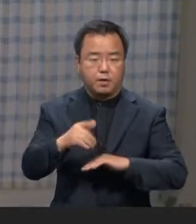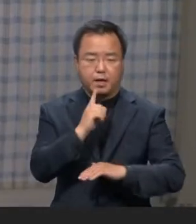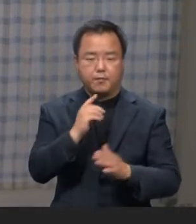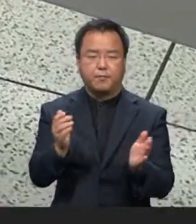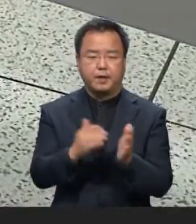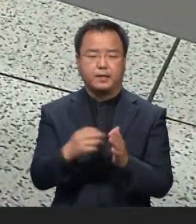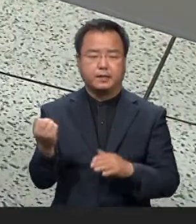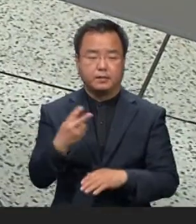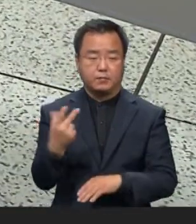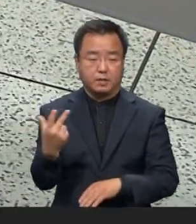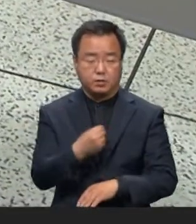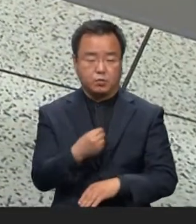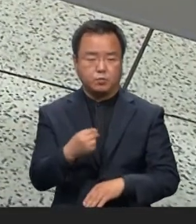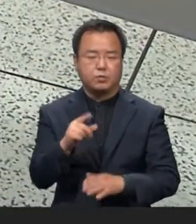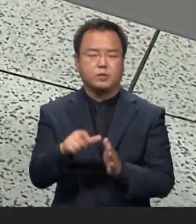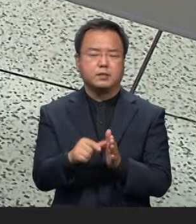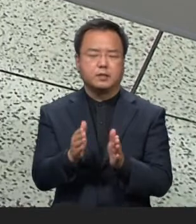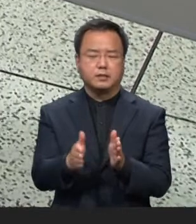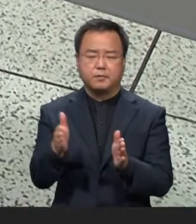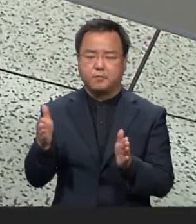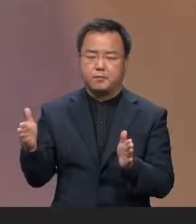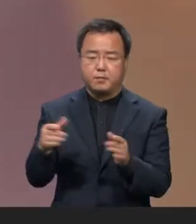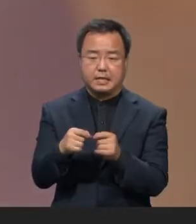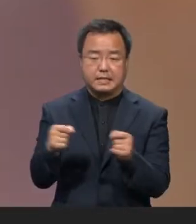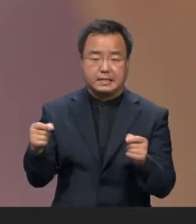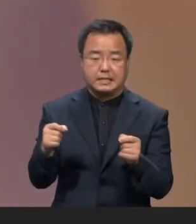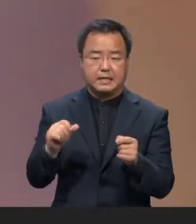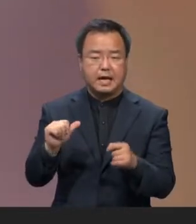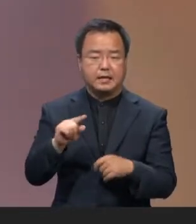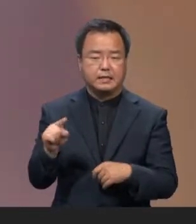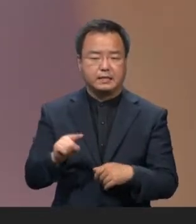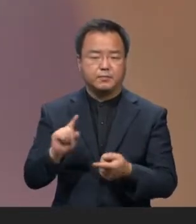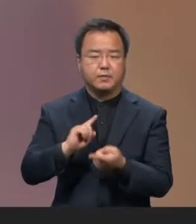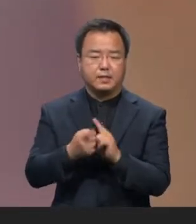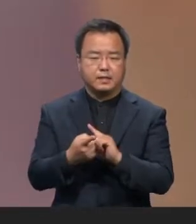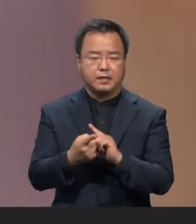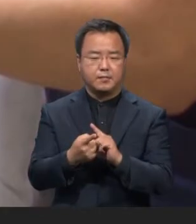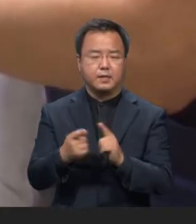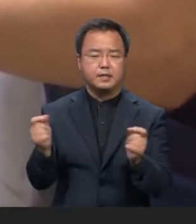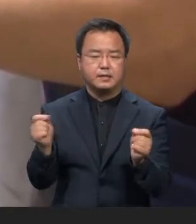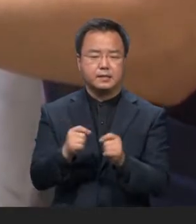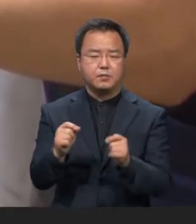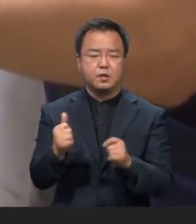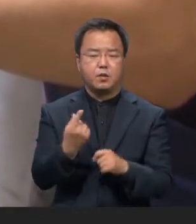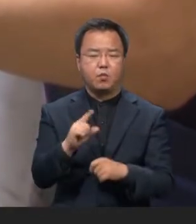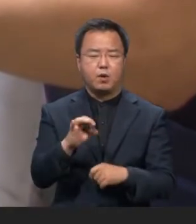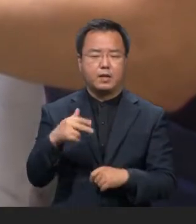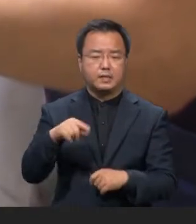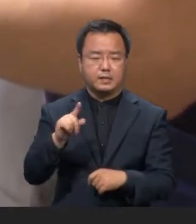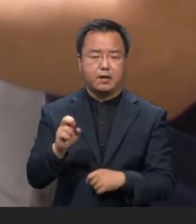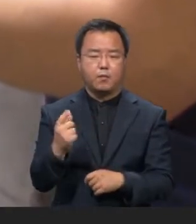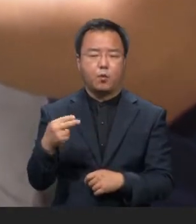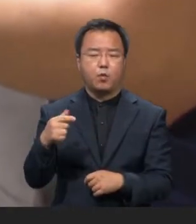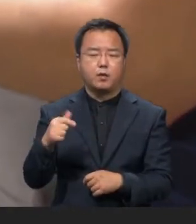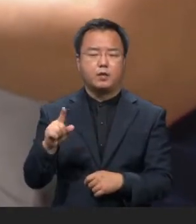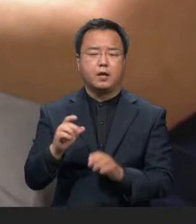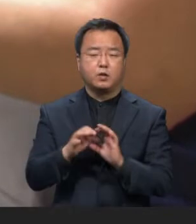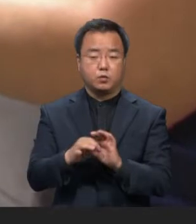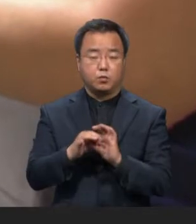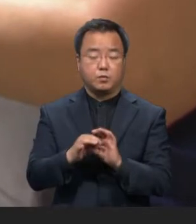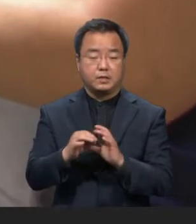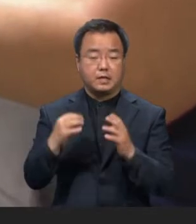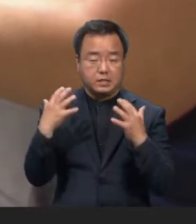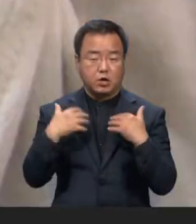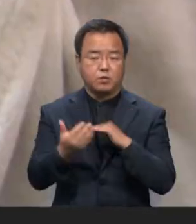아스트라제네카 대신 주기가 3사 주로 짧은 2 백신을 접종 해 여름 밖까지 는 모든 교직원 의 항체 형성을